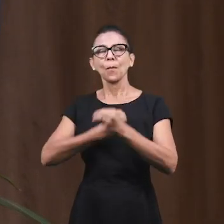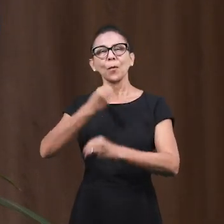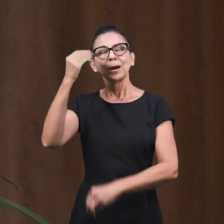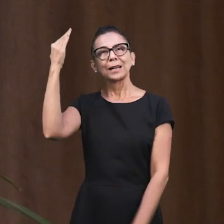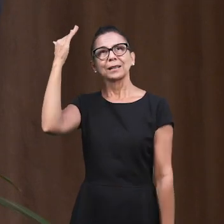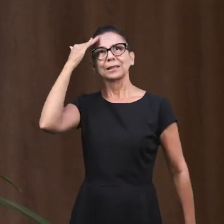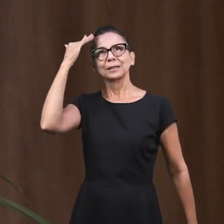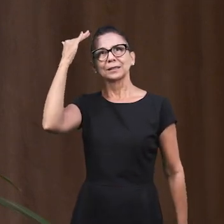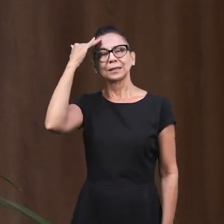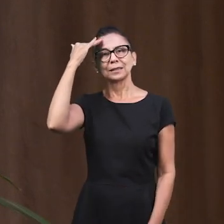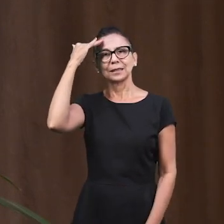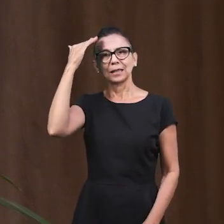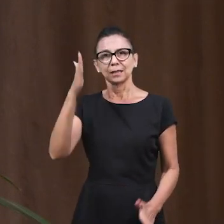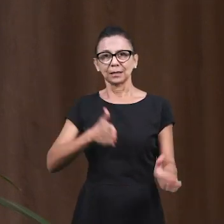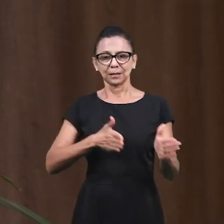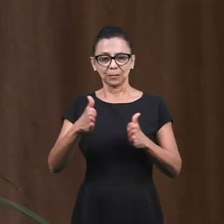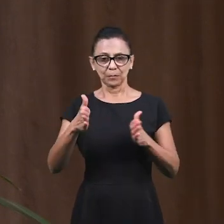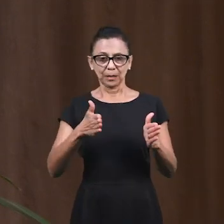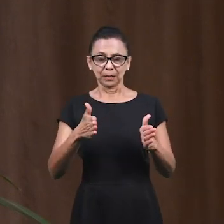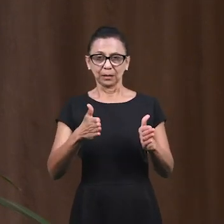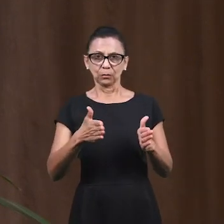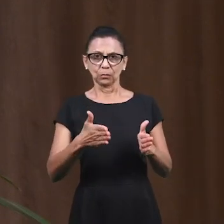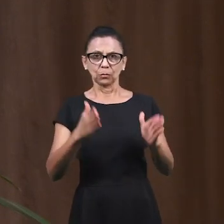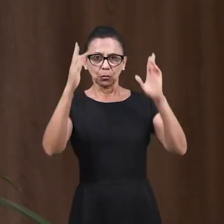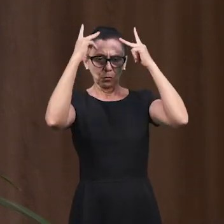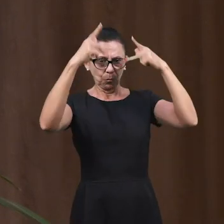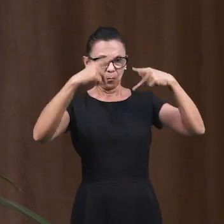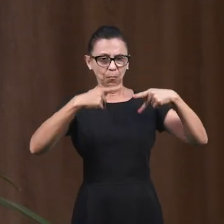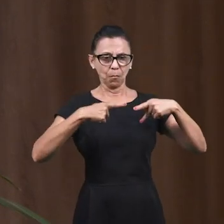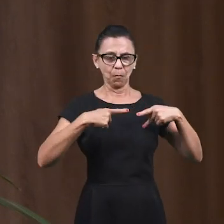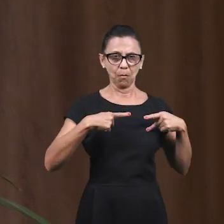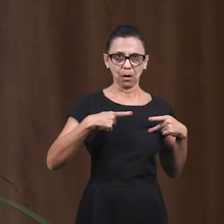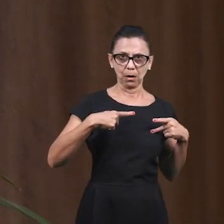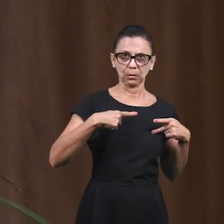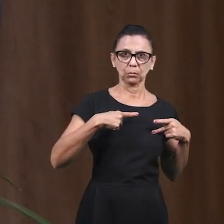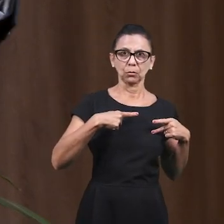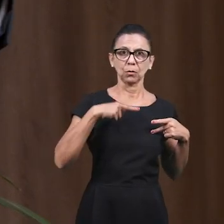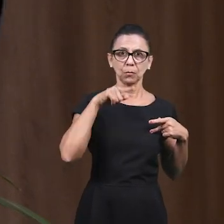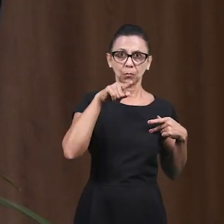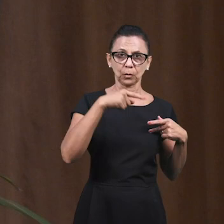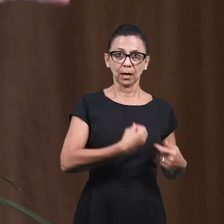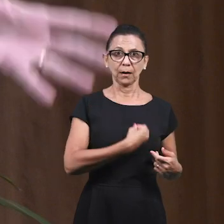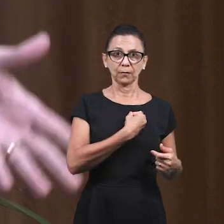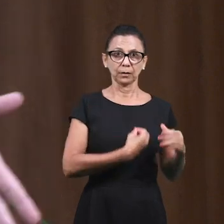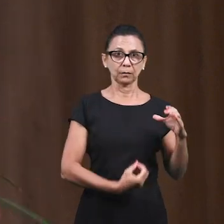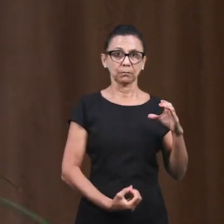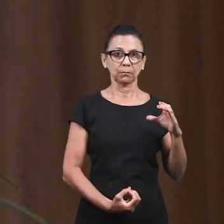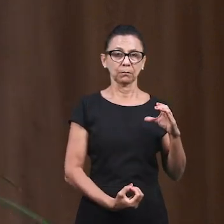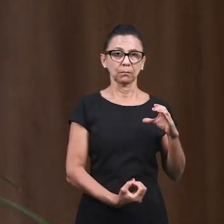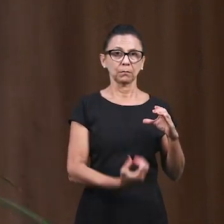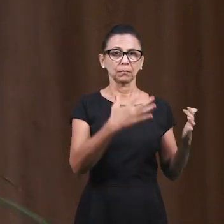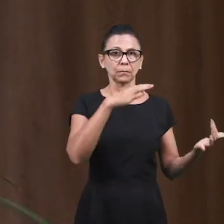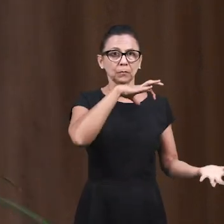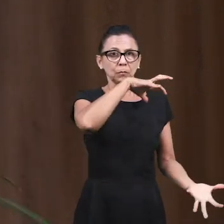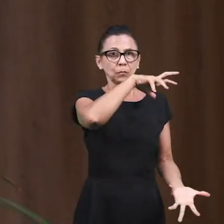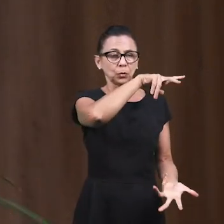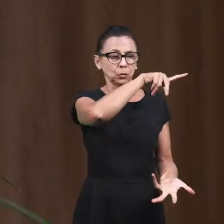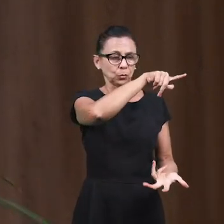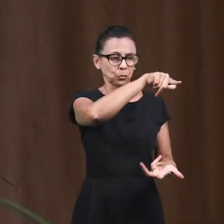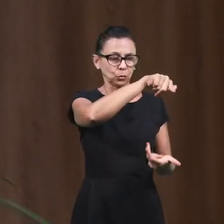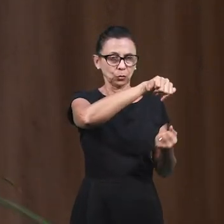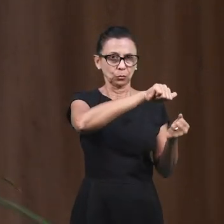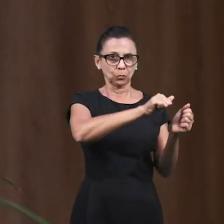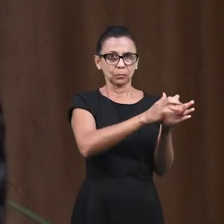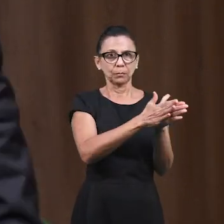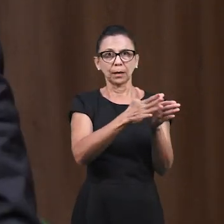превосходит время, оно переходит границы времени земного, она выходит за рамки работы творения